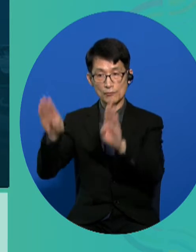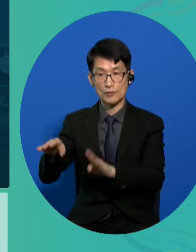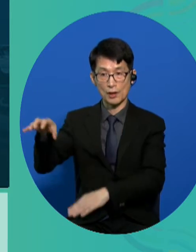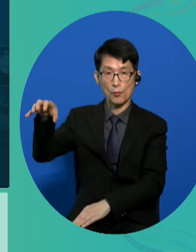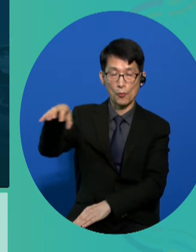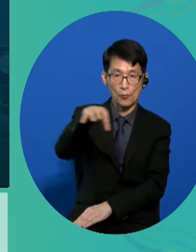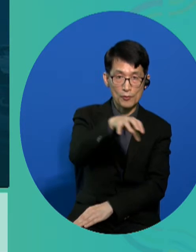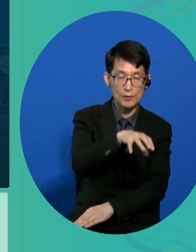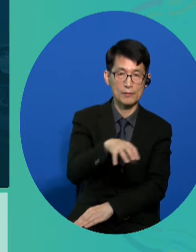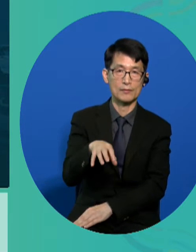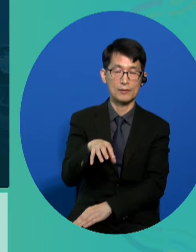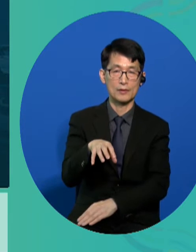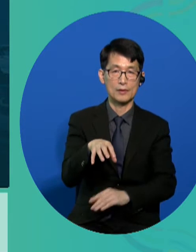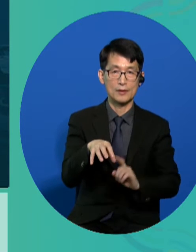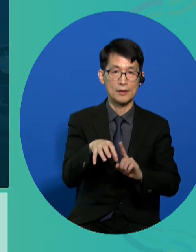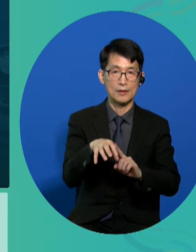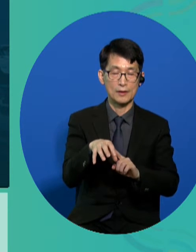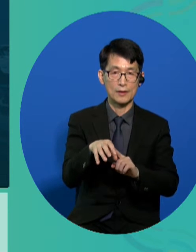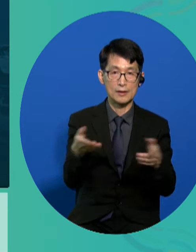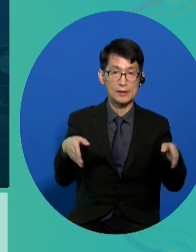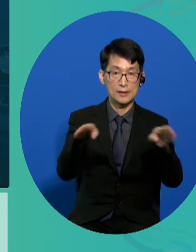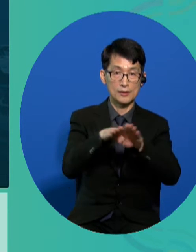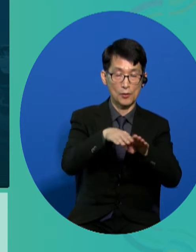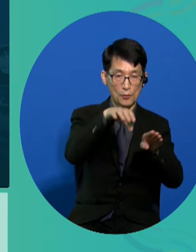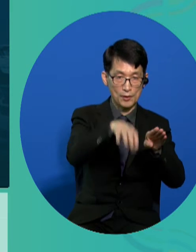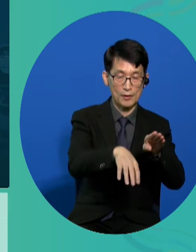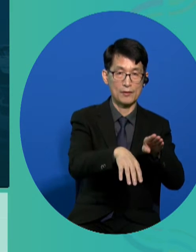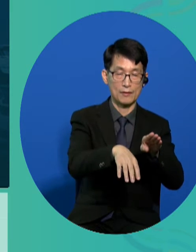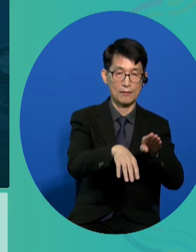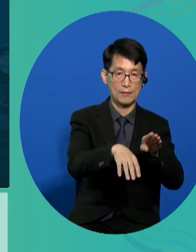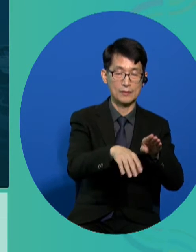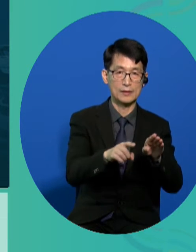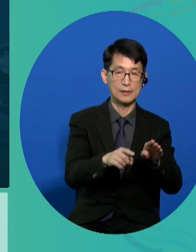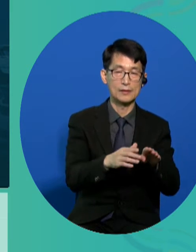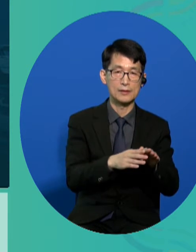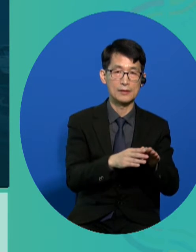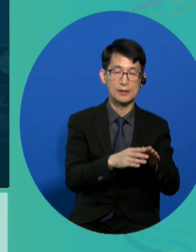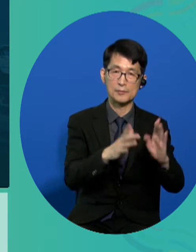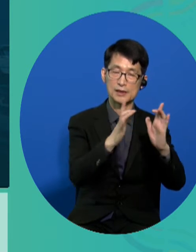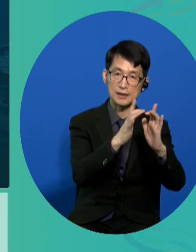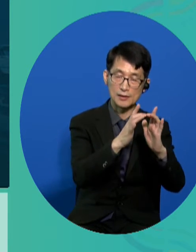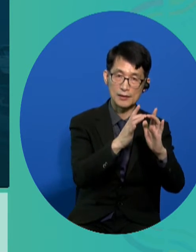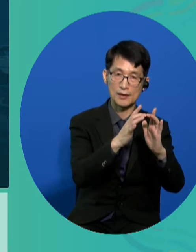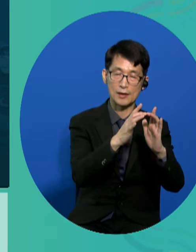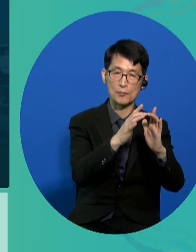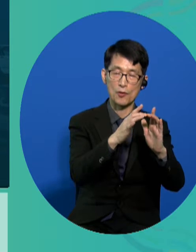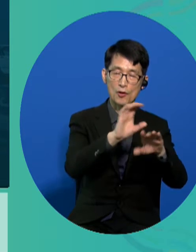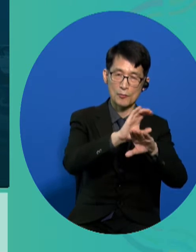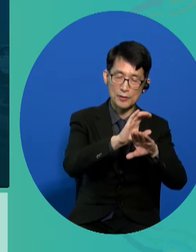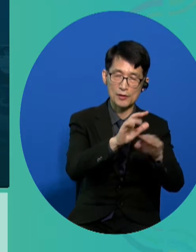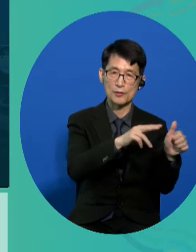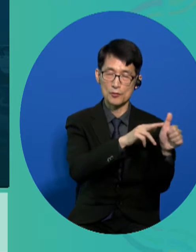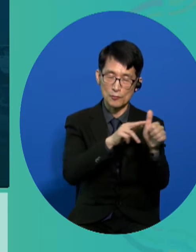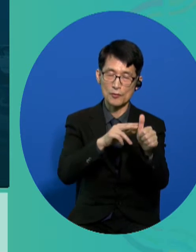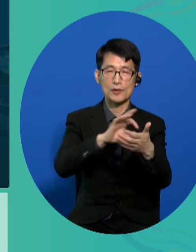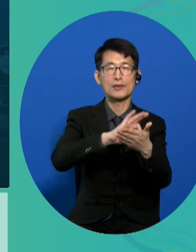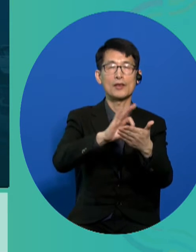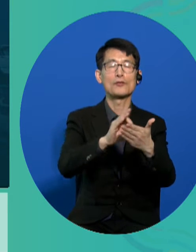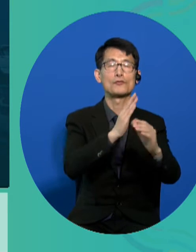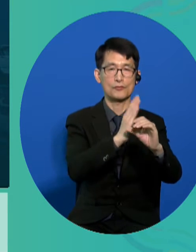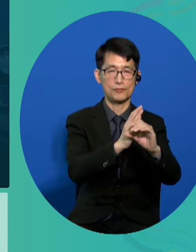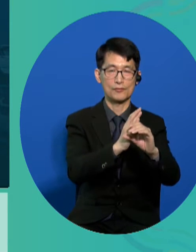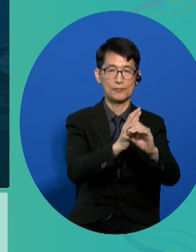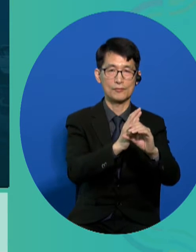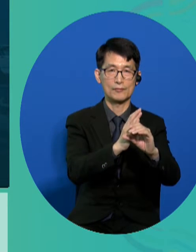모두가 이런 모든 기관들이 디지털 전환을 겪고 있는데요. 아마 여러분 잘 아실 것입니다.